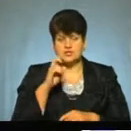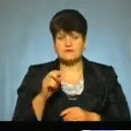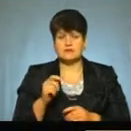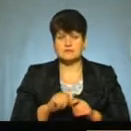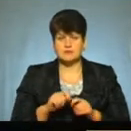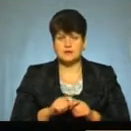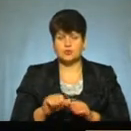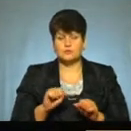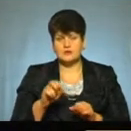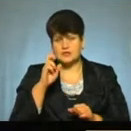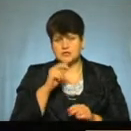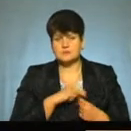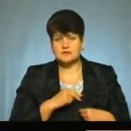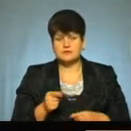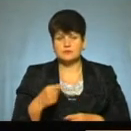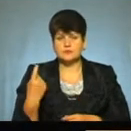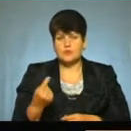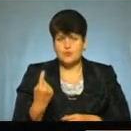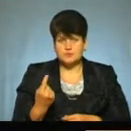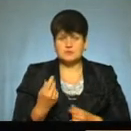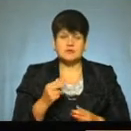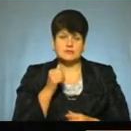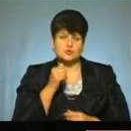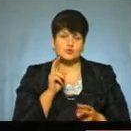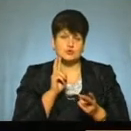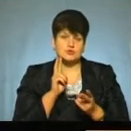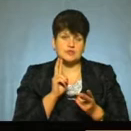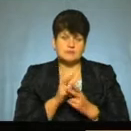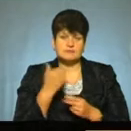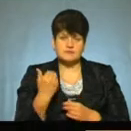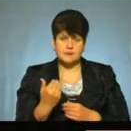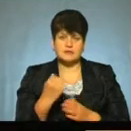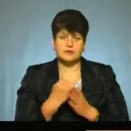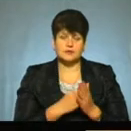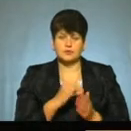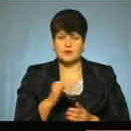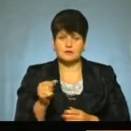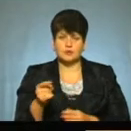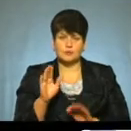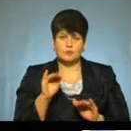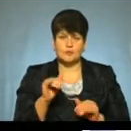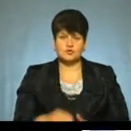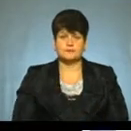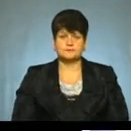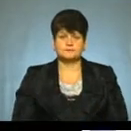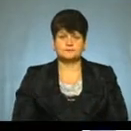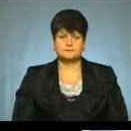управління Держпраці у Тернопільській області. А ми з вами зустрінемося, як завжди, на телеканалі UA Тернопіль. До побачення.